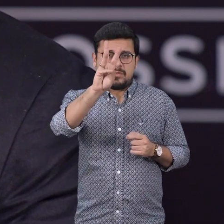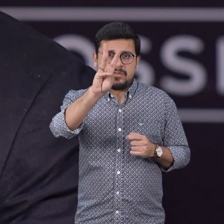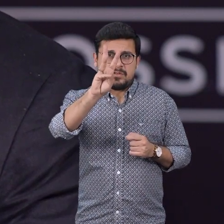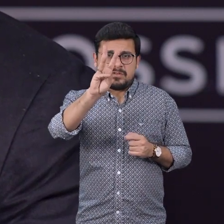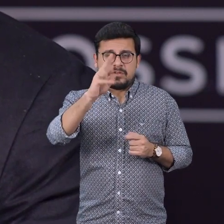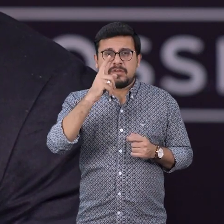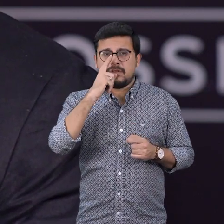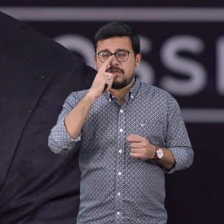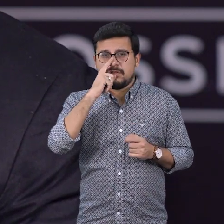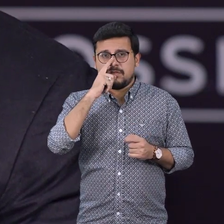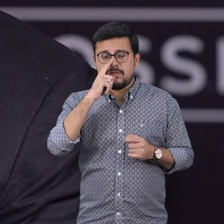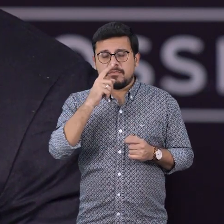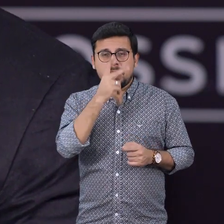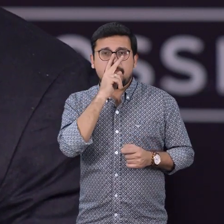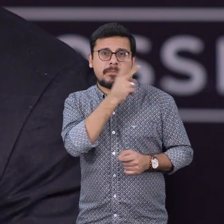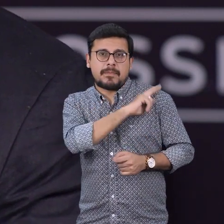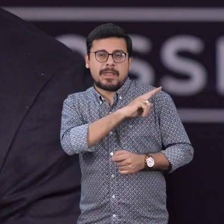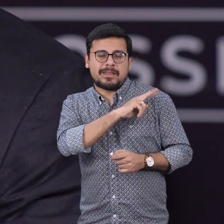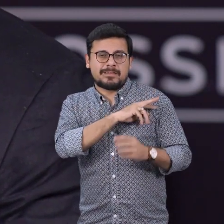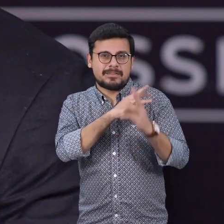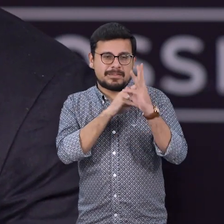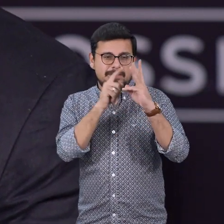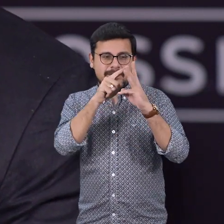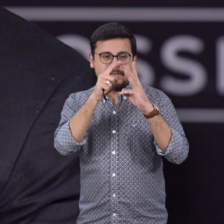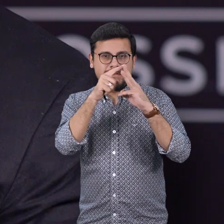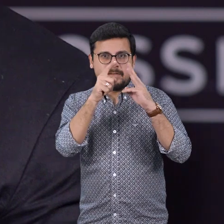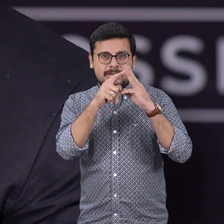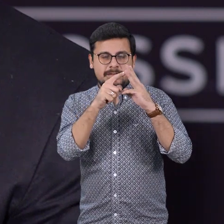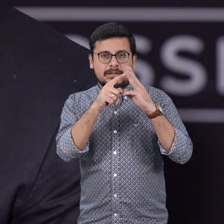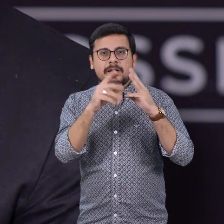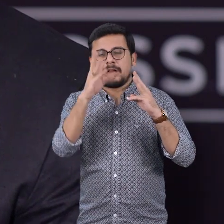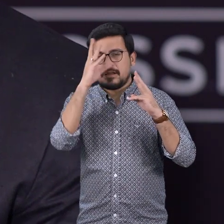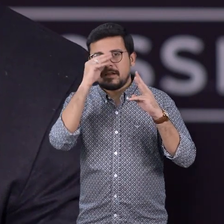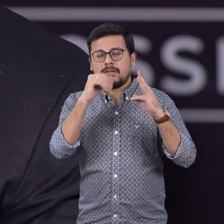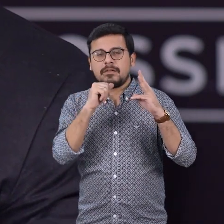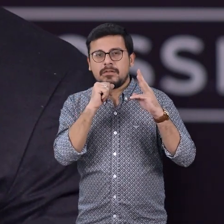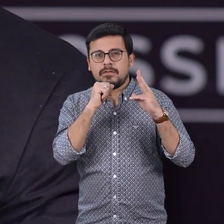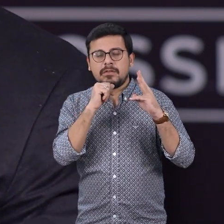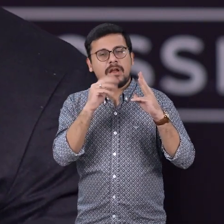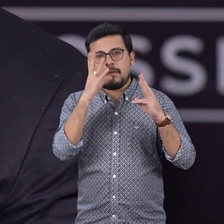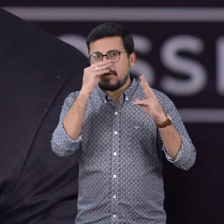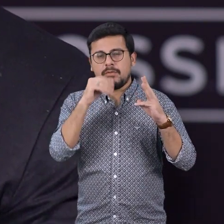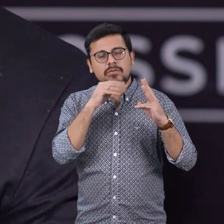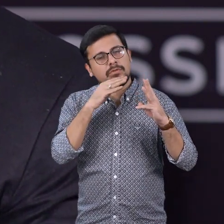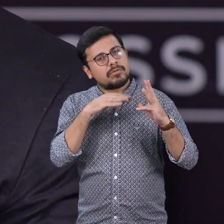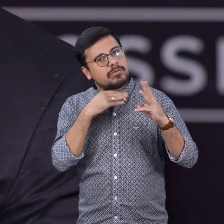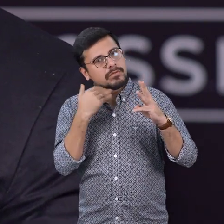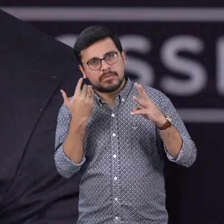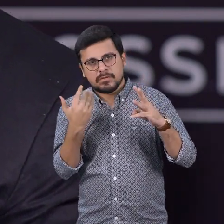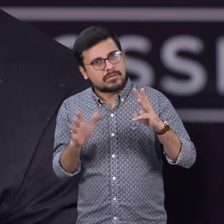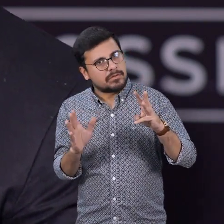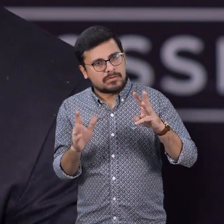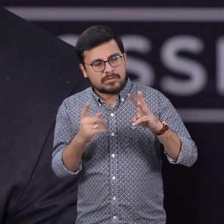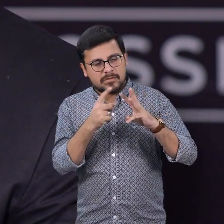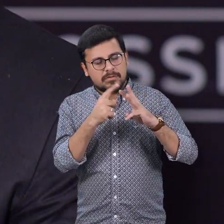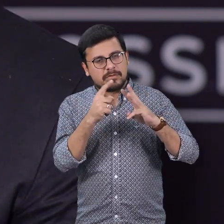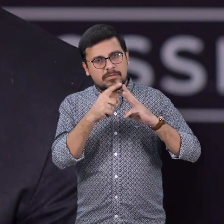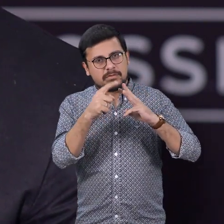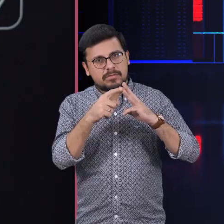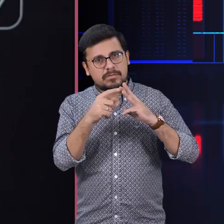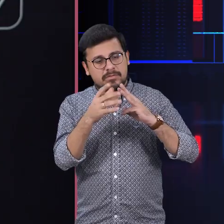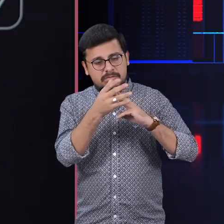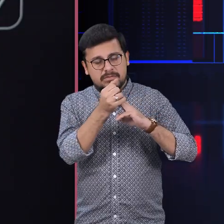میاں آپ کے لیے راستے بھی کھولتا ہے, اور آپ کو بہت کچھ اس کا پازیٹیو اس دنیا میں ہی ملتا